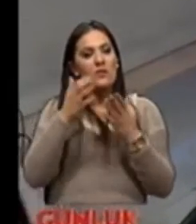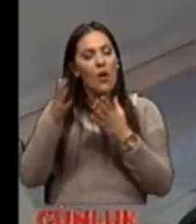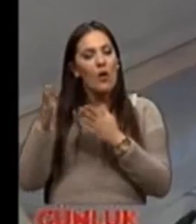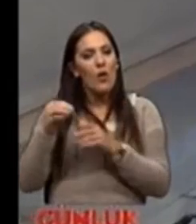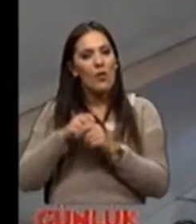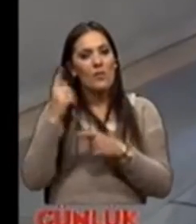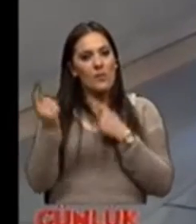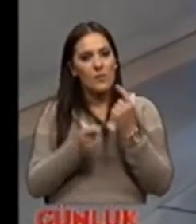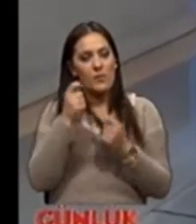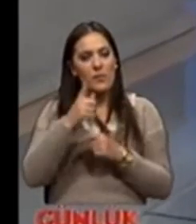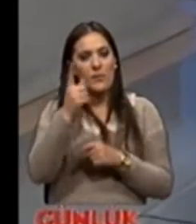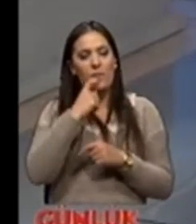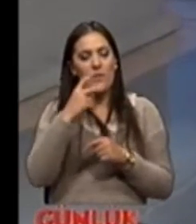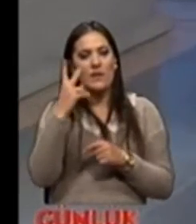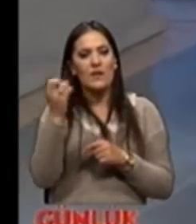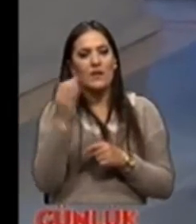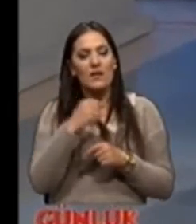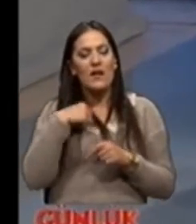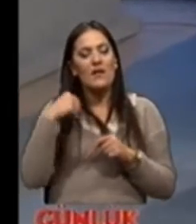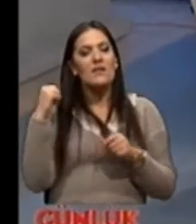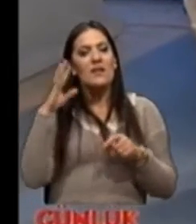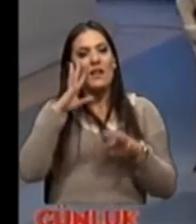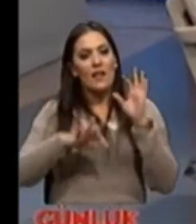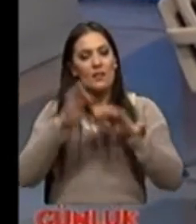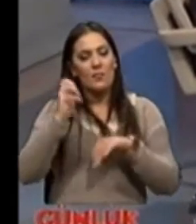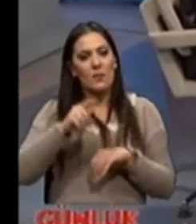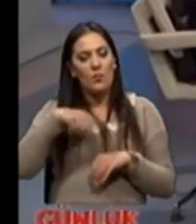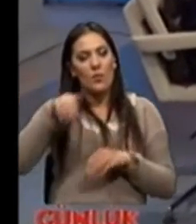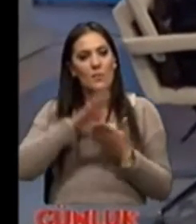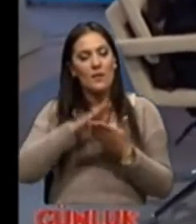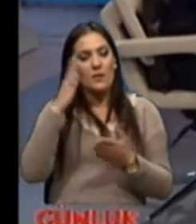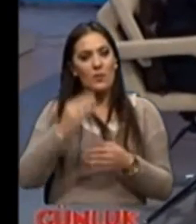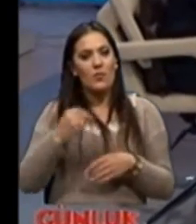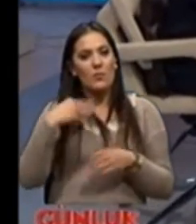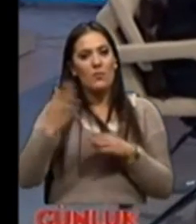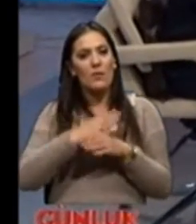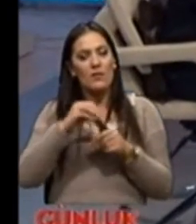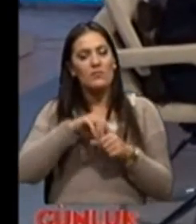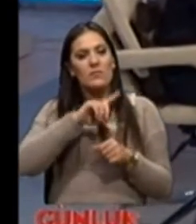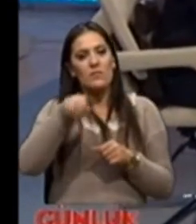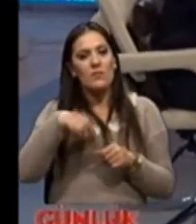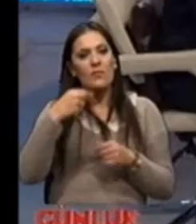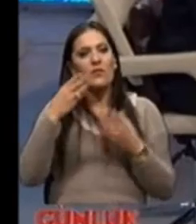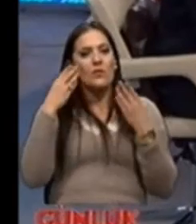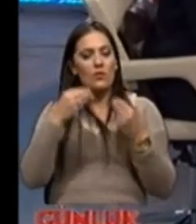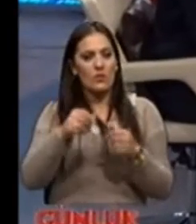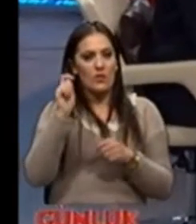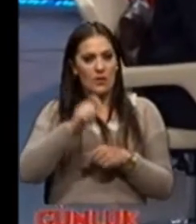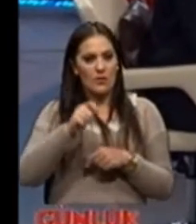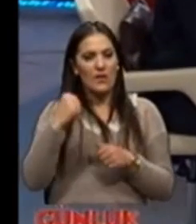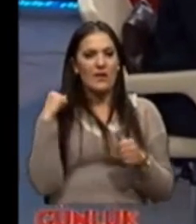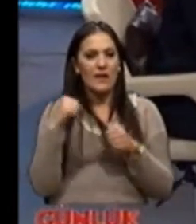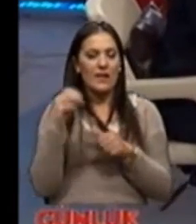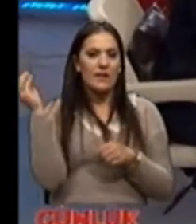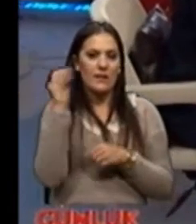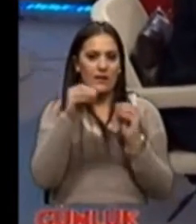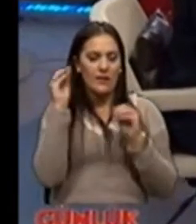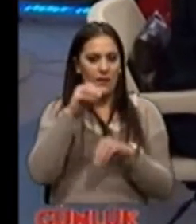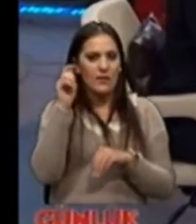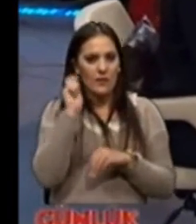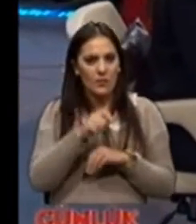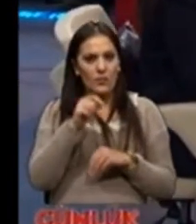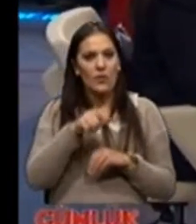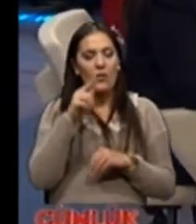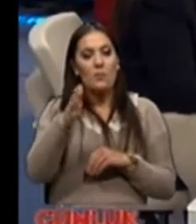Yılda iki kez de tatbikat yapıyorlar. Orada biriktirmiş oldukları materyalleri, malzemeleri tüketiyorlar. Ve yeniliyorlar. Hem yeniliyorlar ve bilinçli